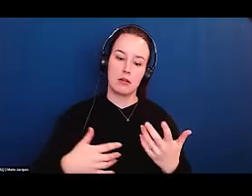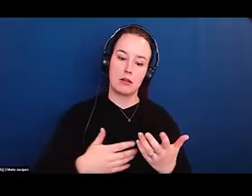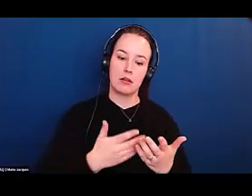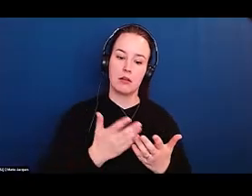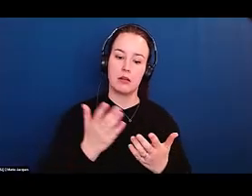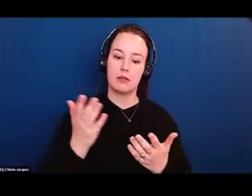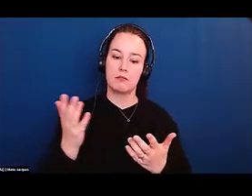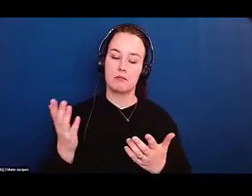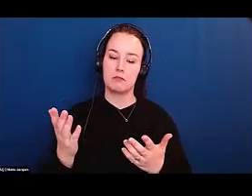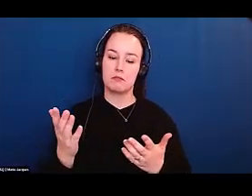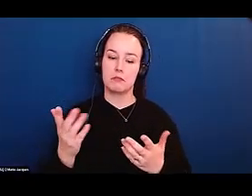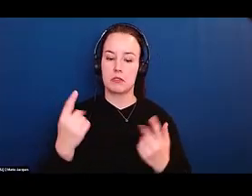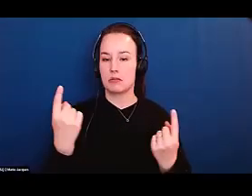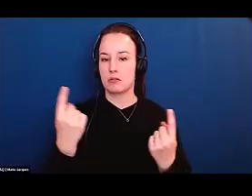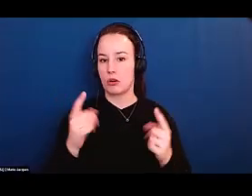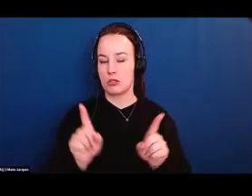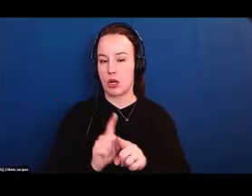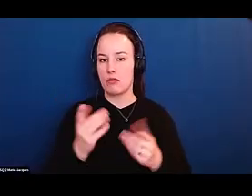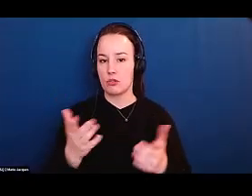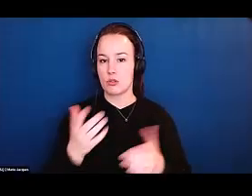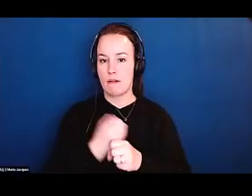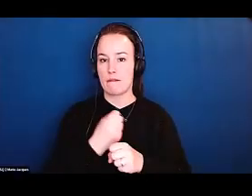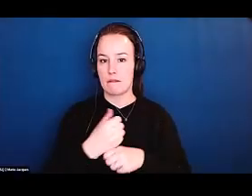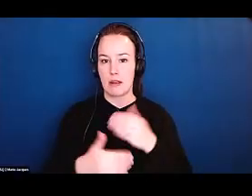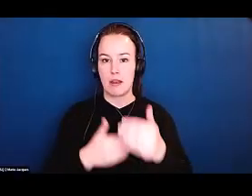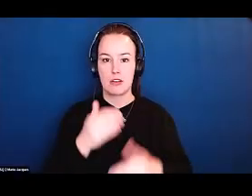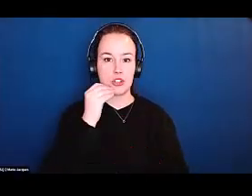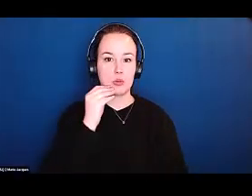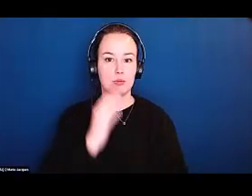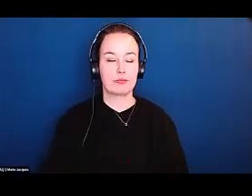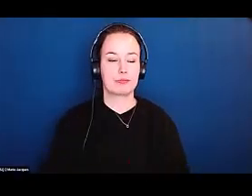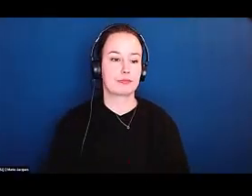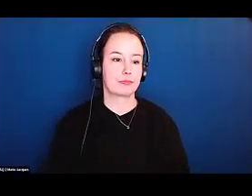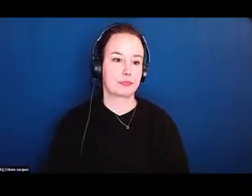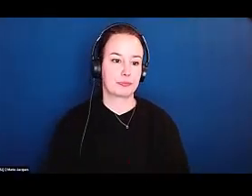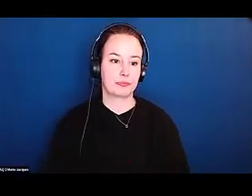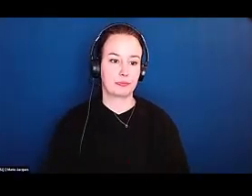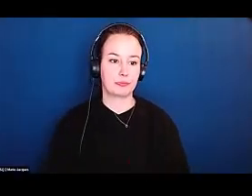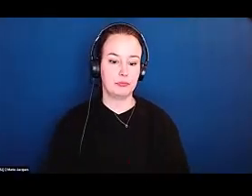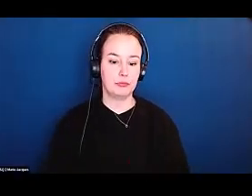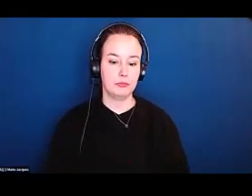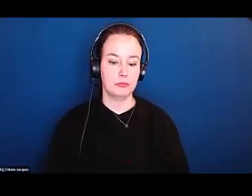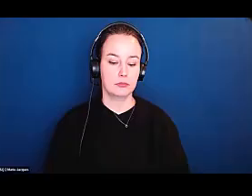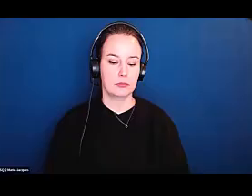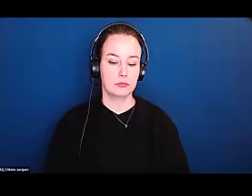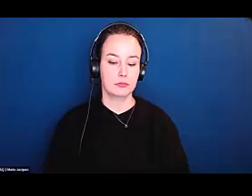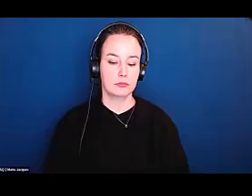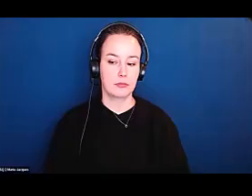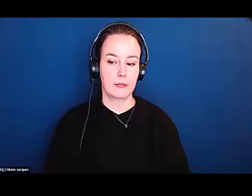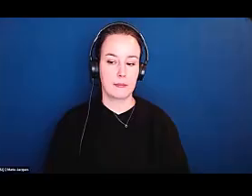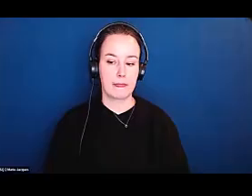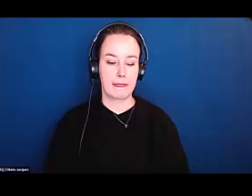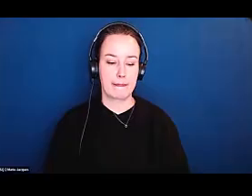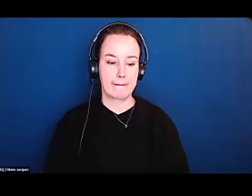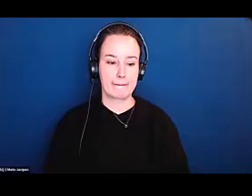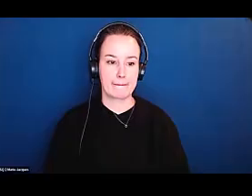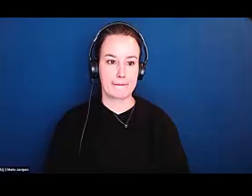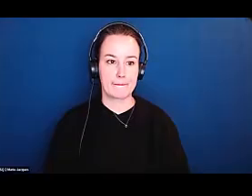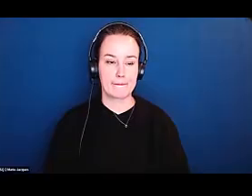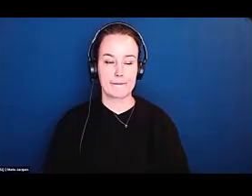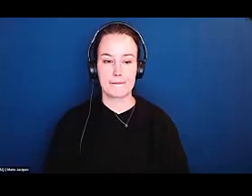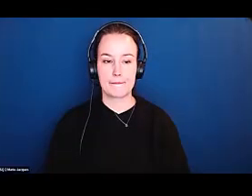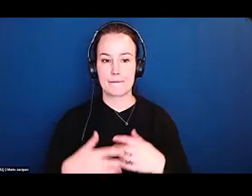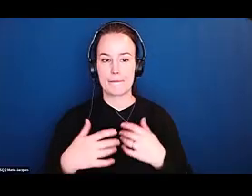ça que les choses se font chez nous. Et pour revenir au cadre